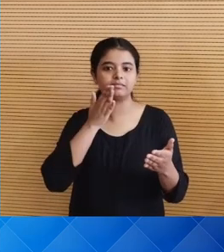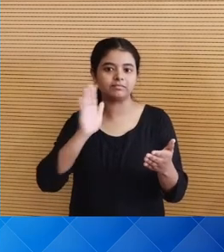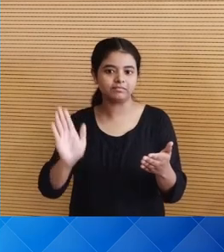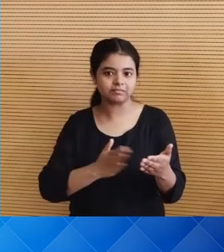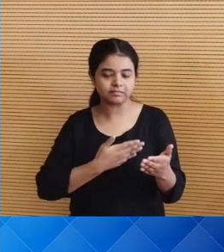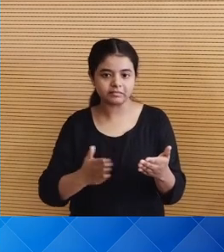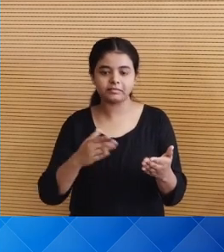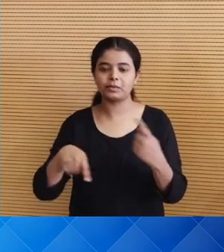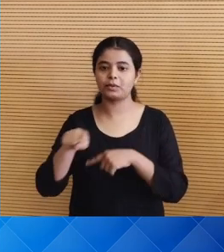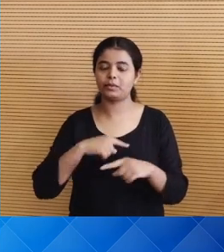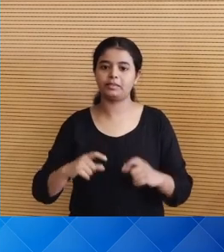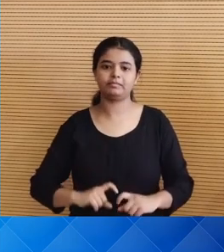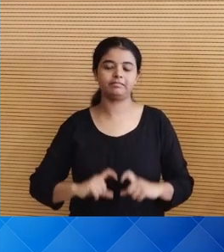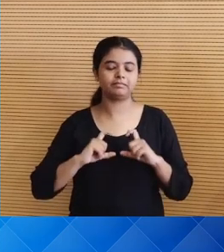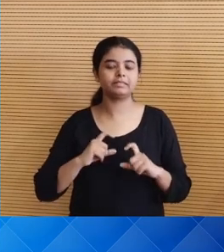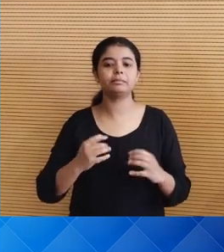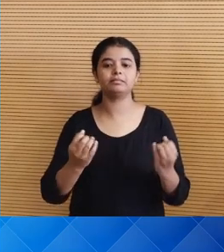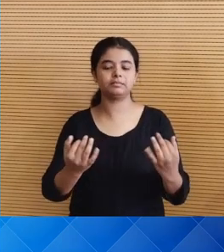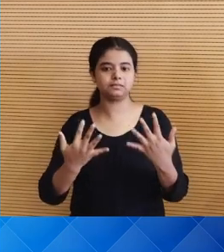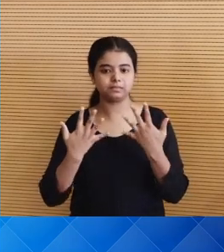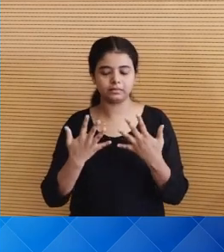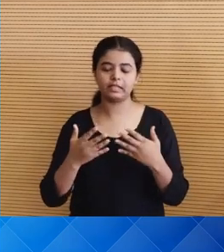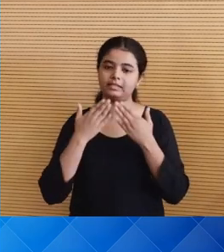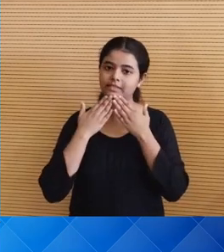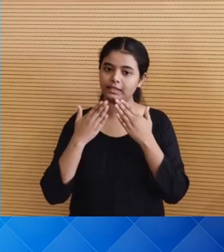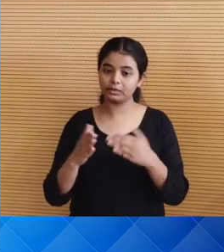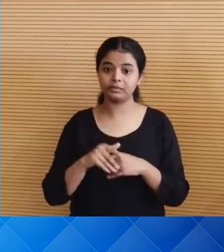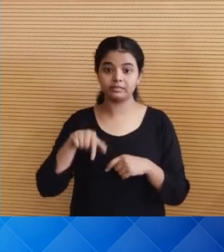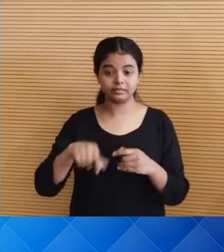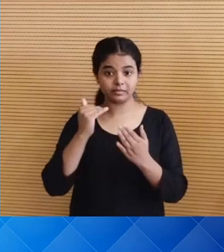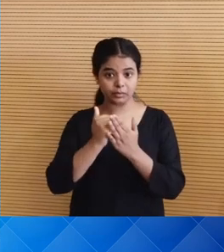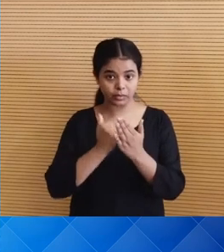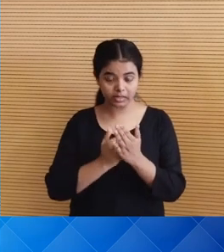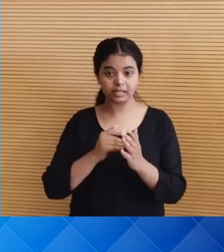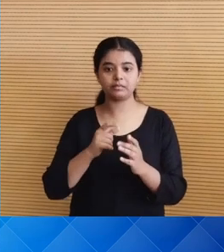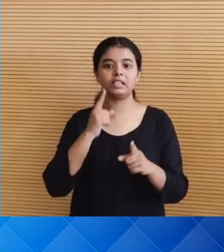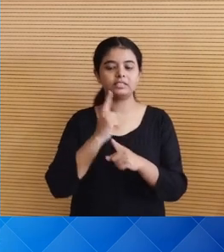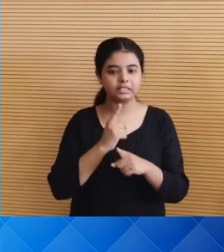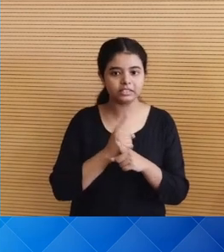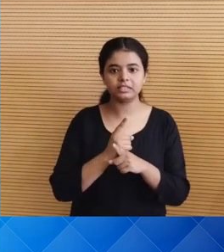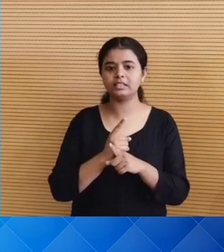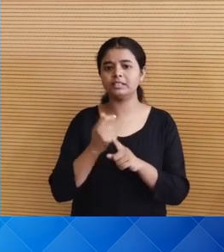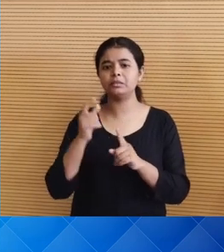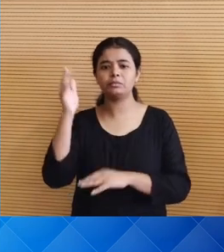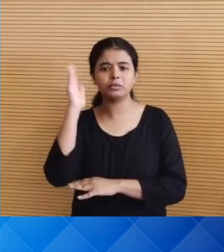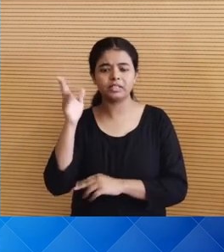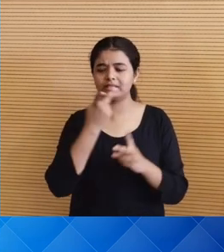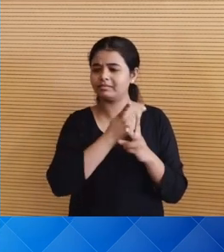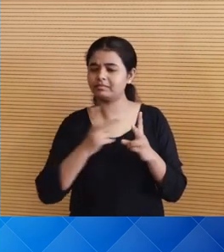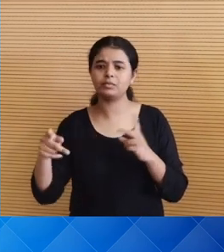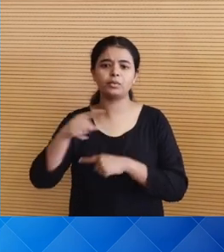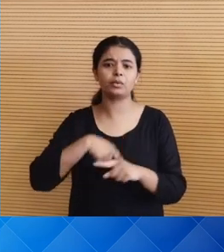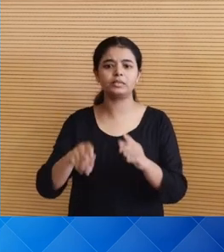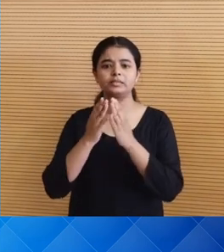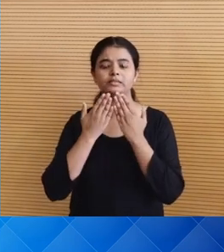मैं बहुत बहुत आभार व्यक्त करता हूँ। इस सभागृह में उपस्थित सभी शिक्षकगणों को, शिक्षाविदों को मैं प्रणाम करता हूँ। आप